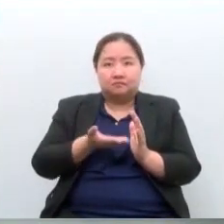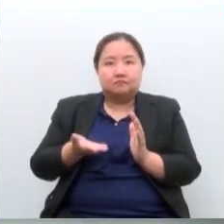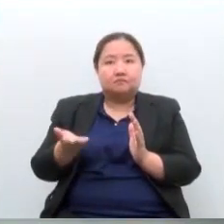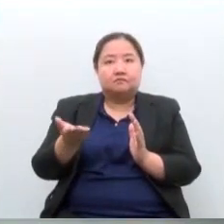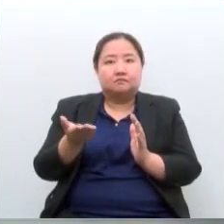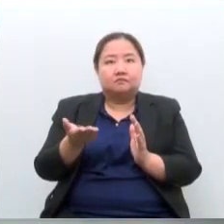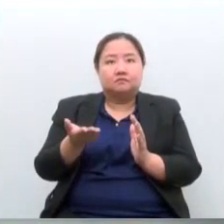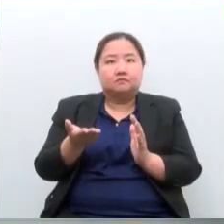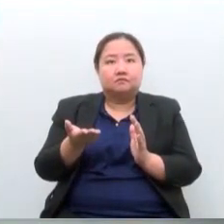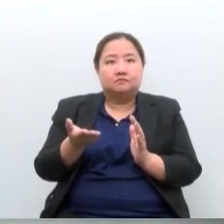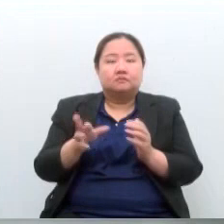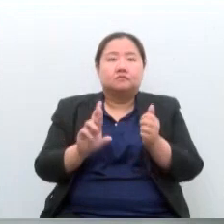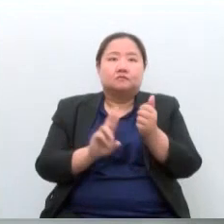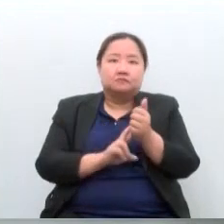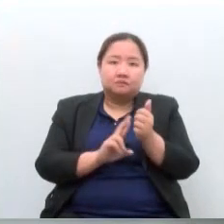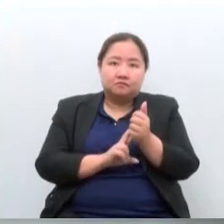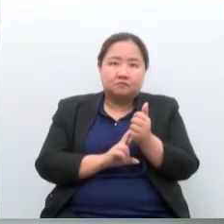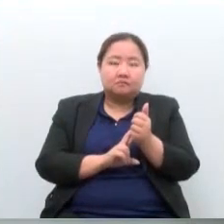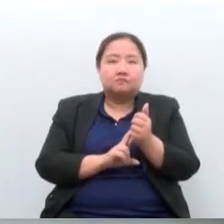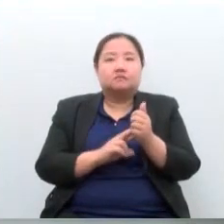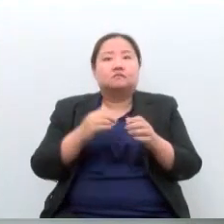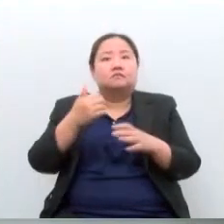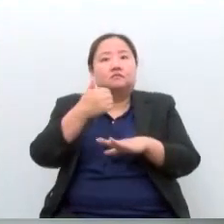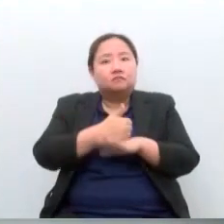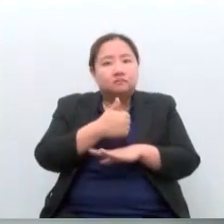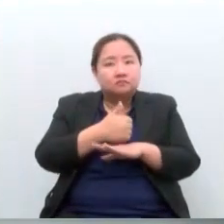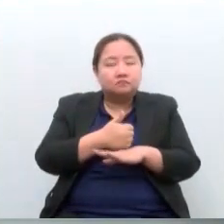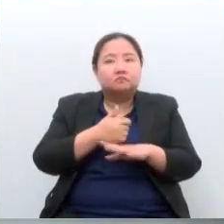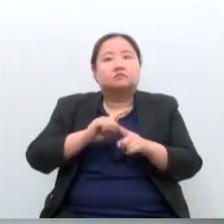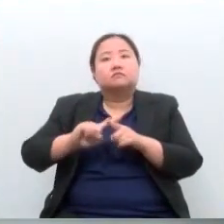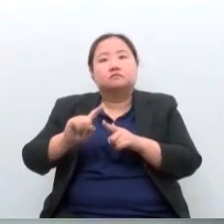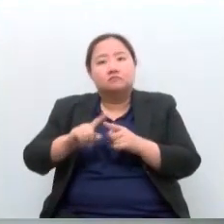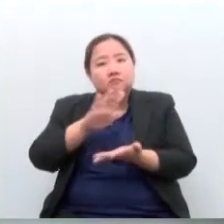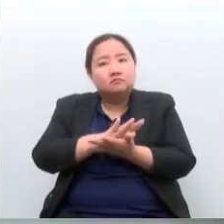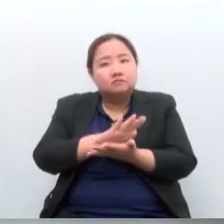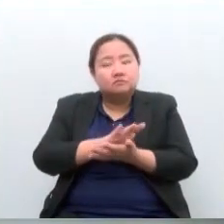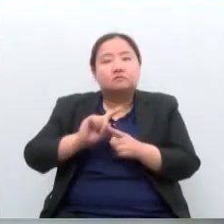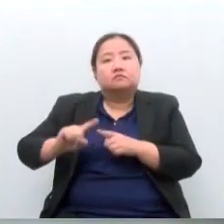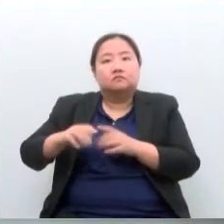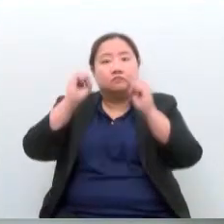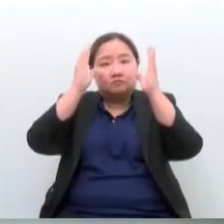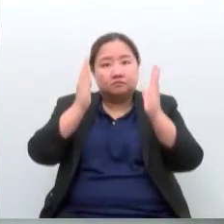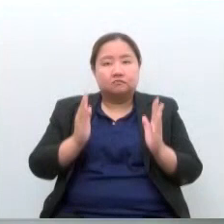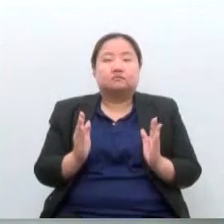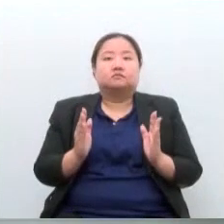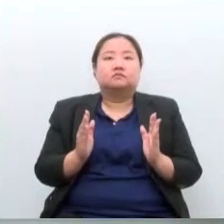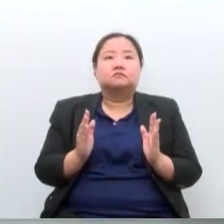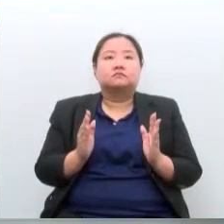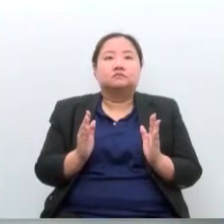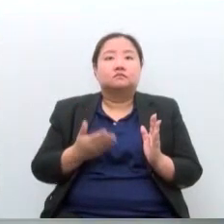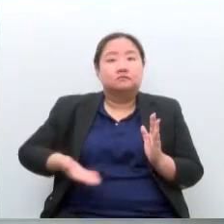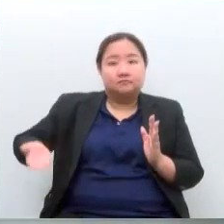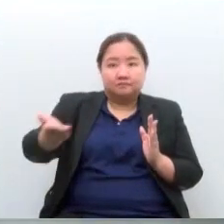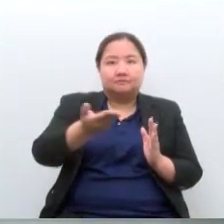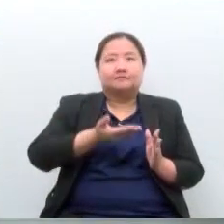ที่ท่านรองพอเขตพื้นที่ผู้บริหารสถานศึกษานะครับแล้วก็คุณครูทุกท่านนะ